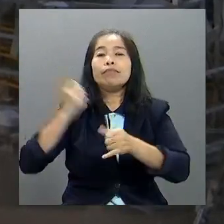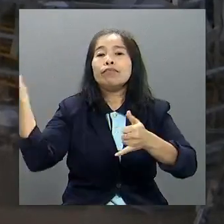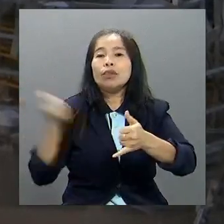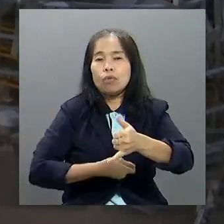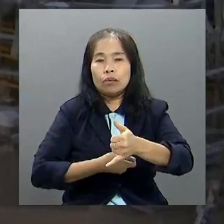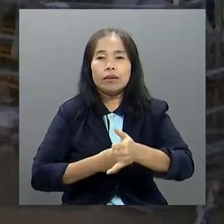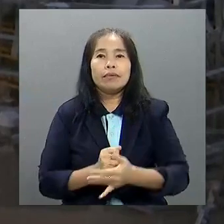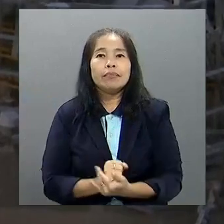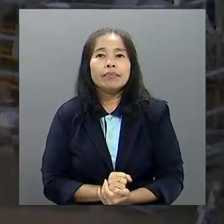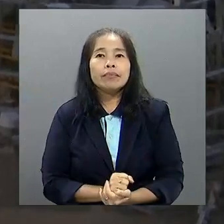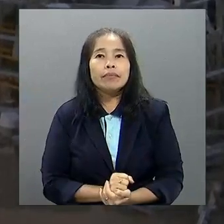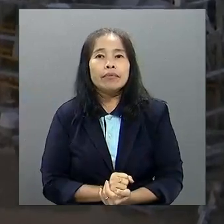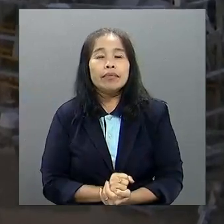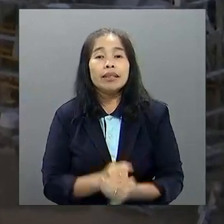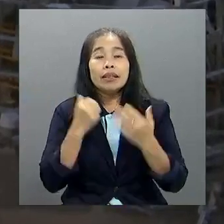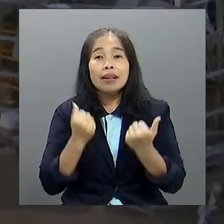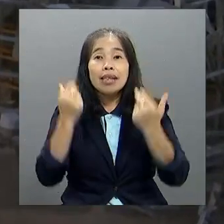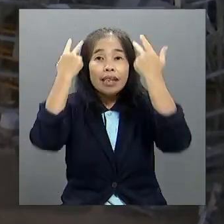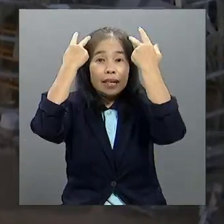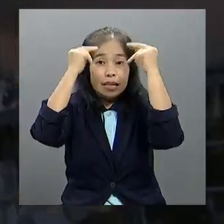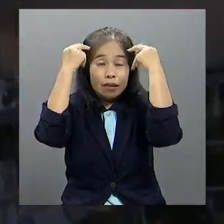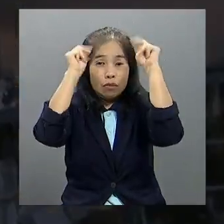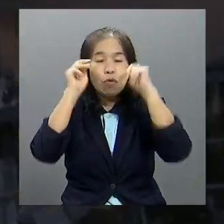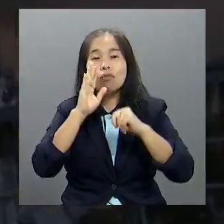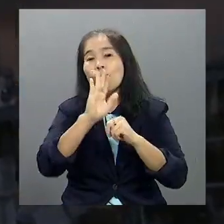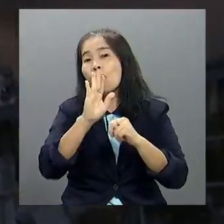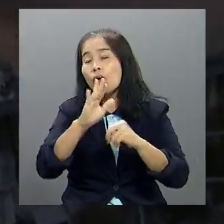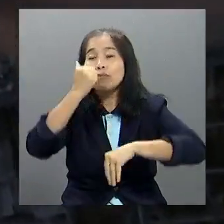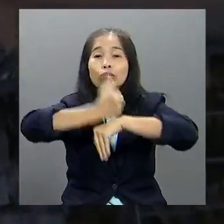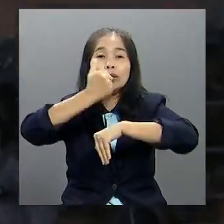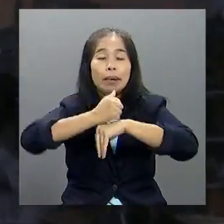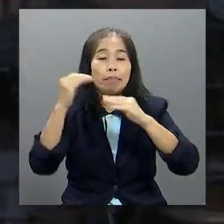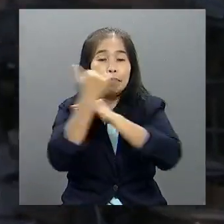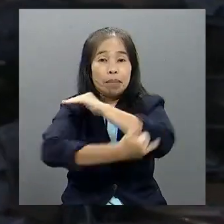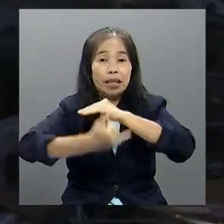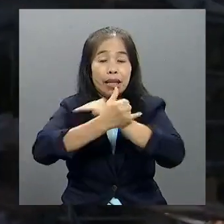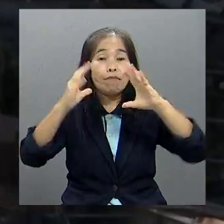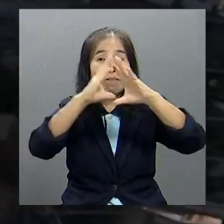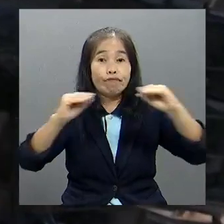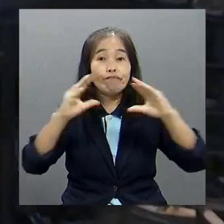ส่วนทางด้านประธานาธิบดีมิเชลอูนผู้นำเลบานอนได้เรียกประชุมฉุกเฉินสภากล